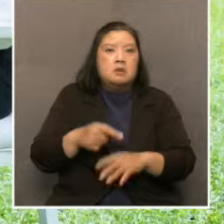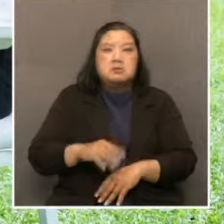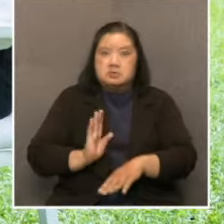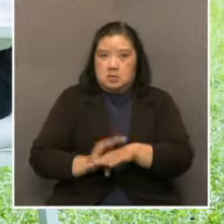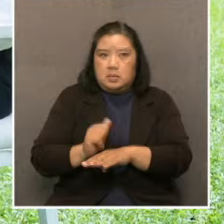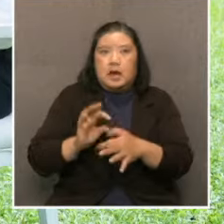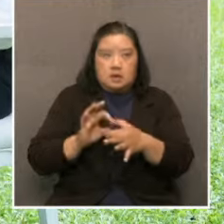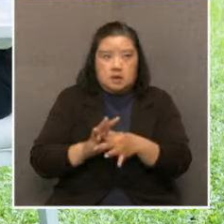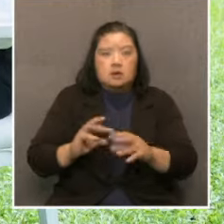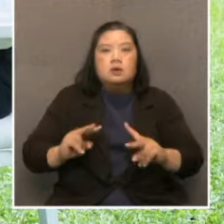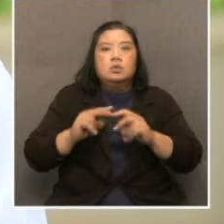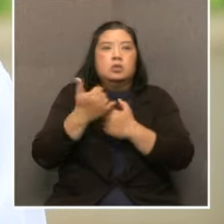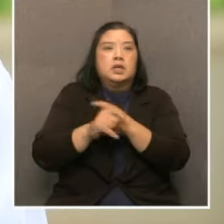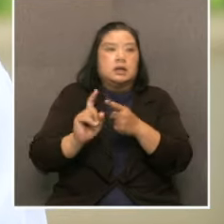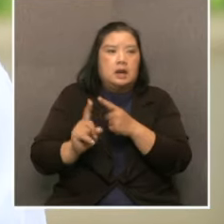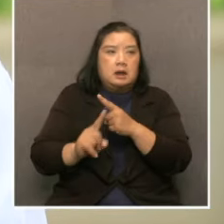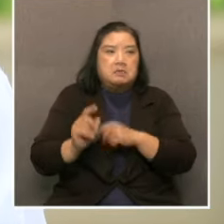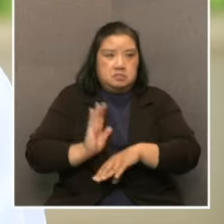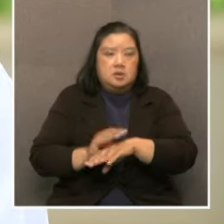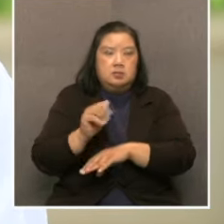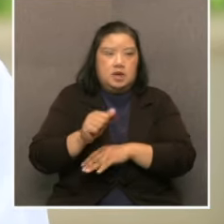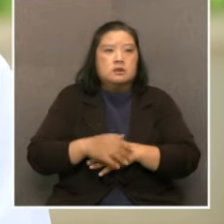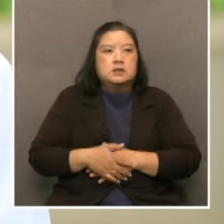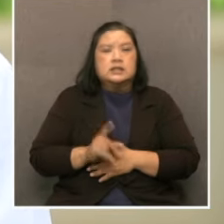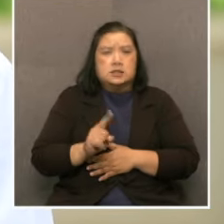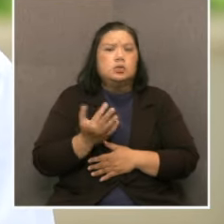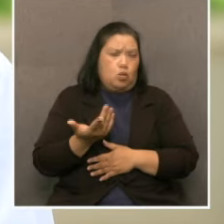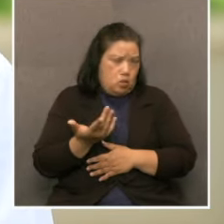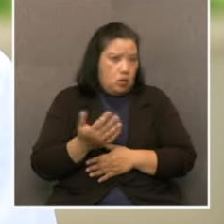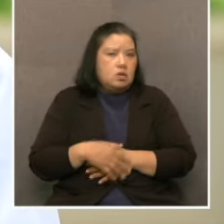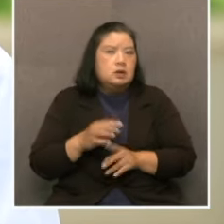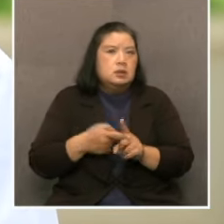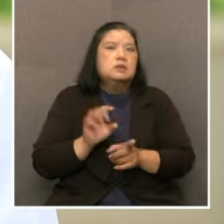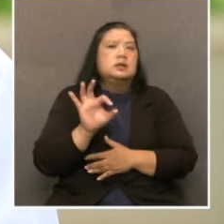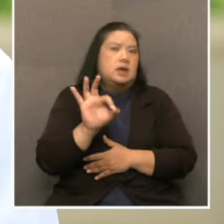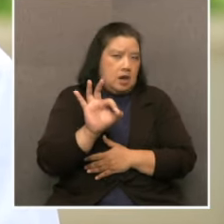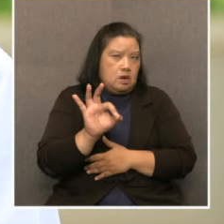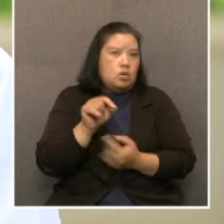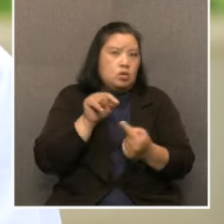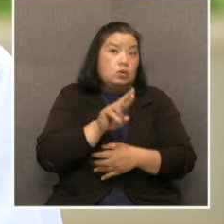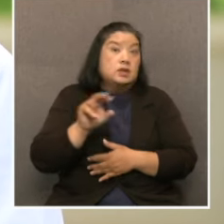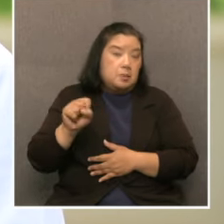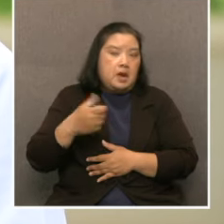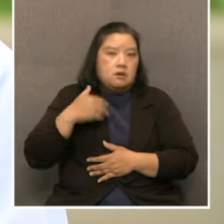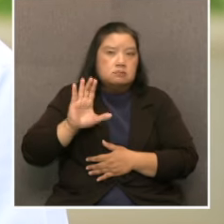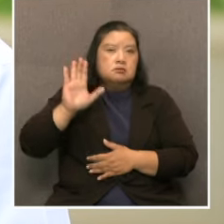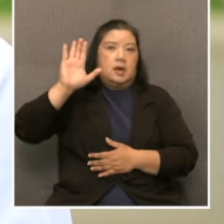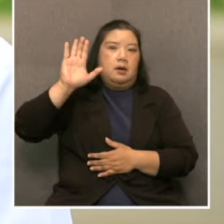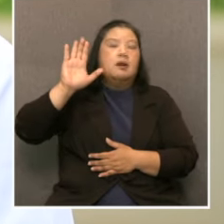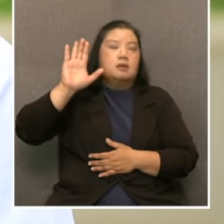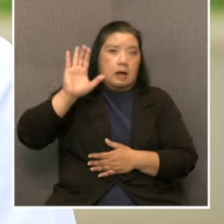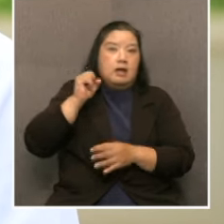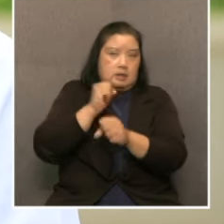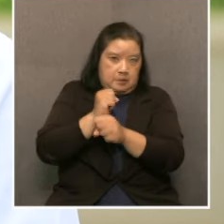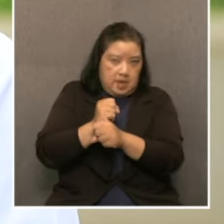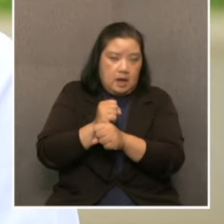ศครับ จริงๆก็ต้องรอให้มีการแถลงอย่างเป็นทางการ กันยายน ในสภา ครับ แล้วก็ผ่านการอภิปรายผ่